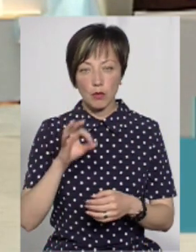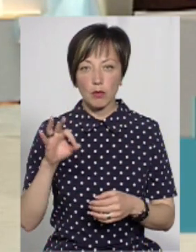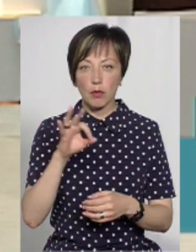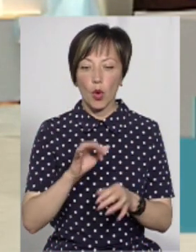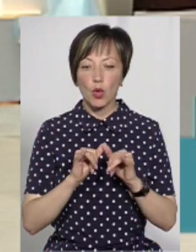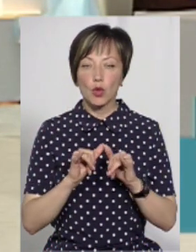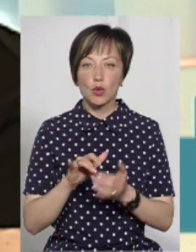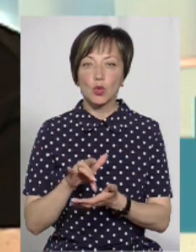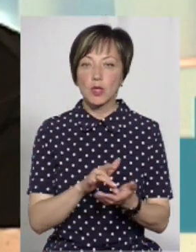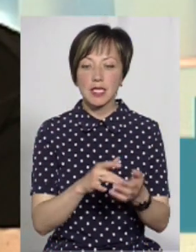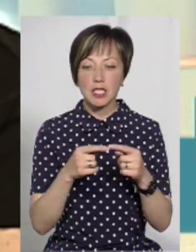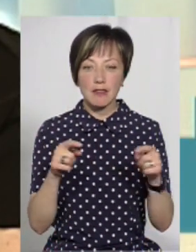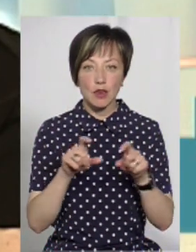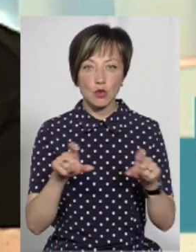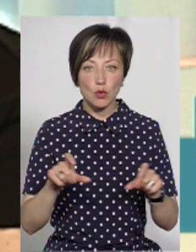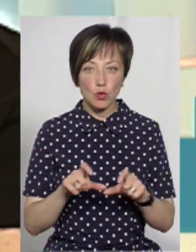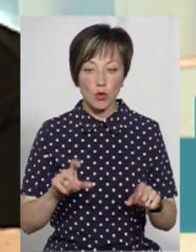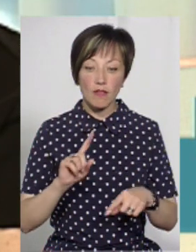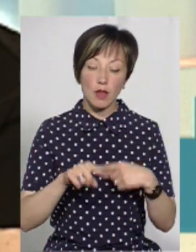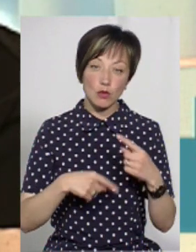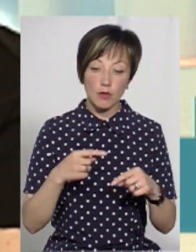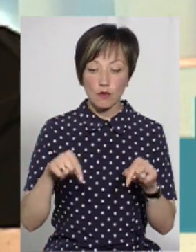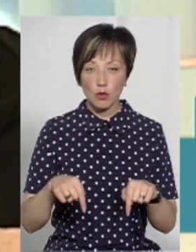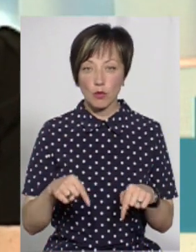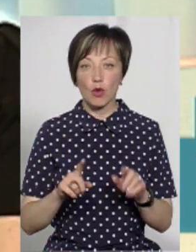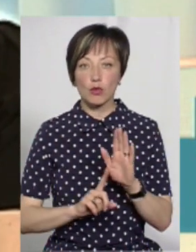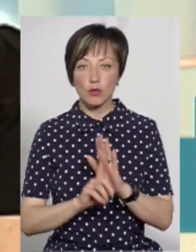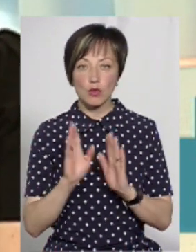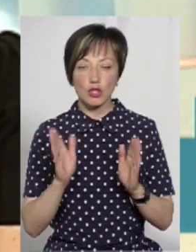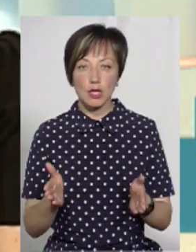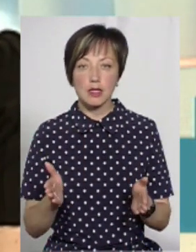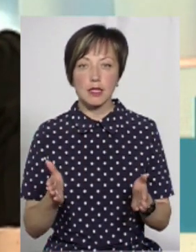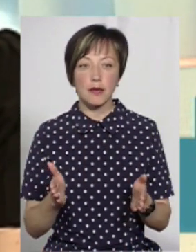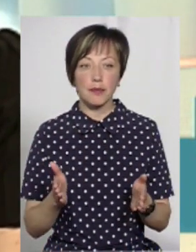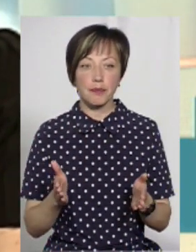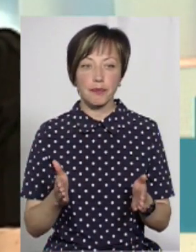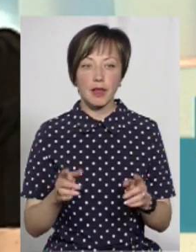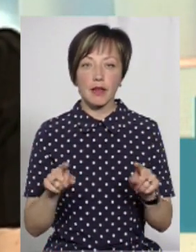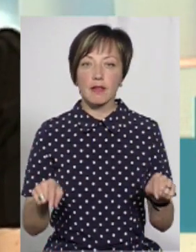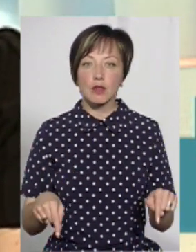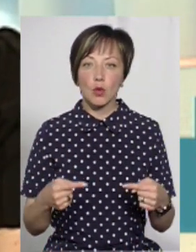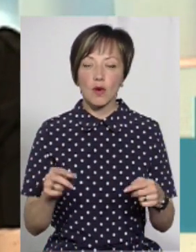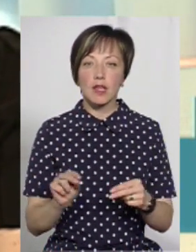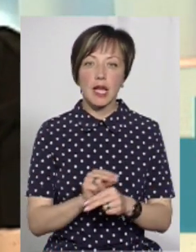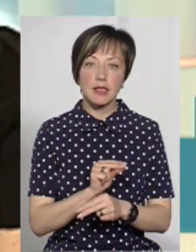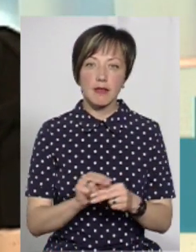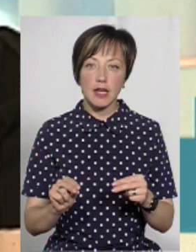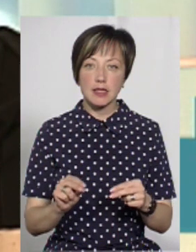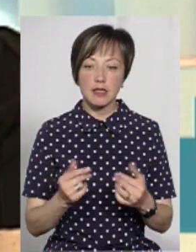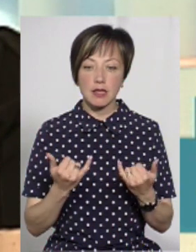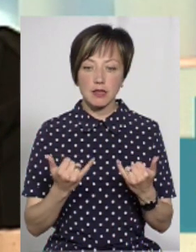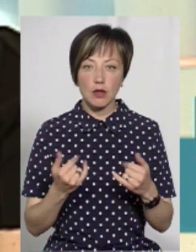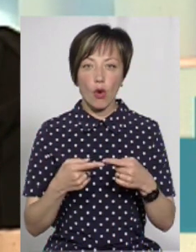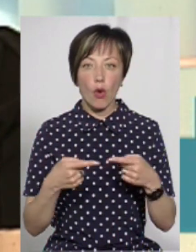туристичну інфраструктуру. Так, в цьому році або наступному році розпочнеться відновлення, реставрація